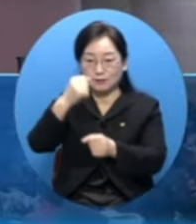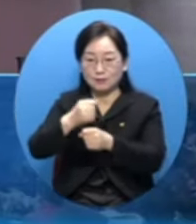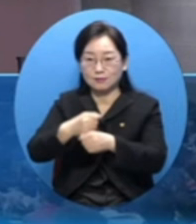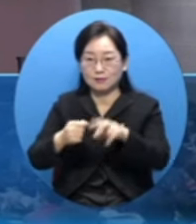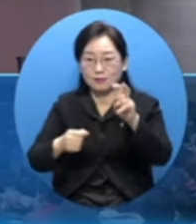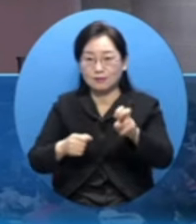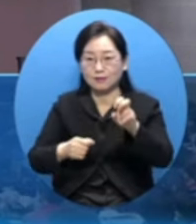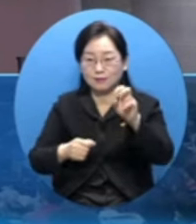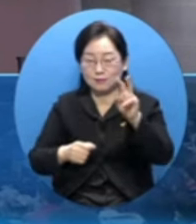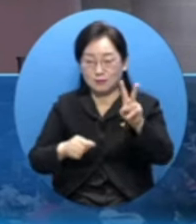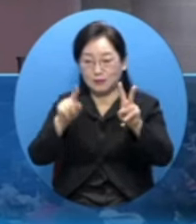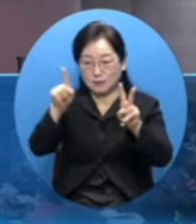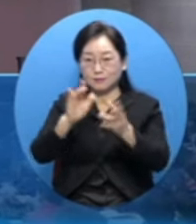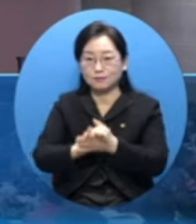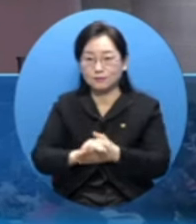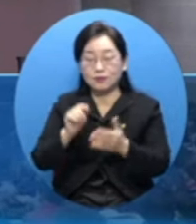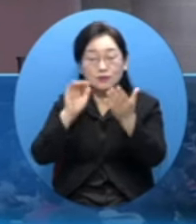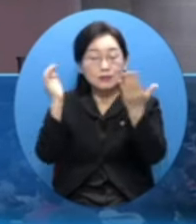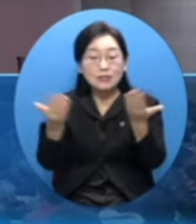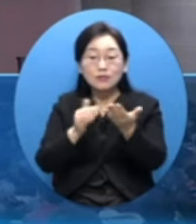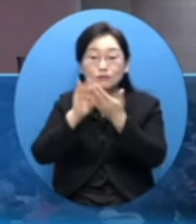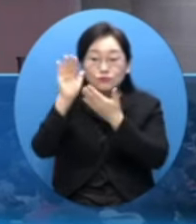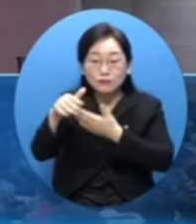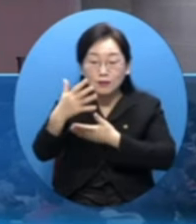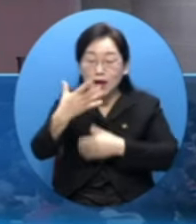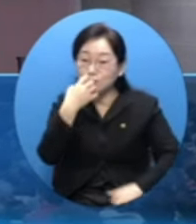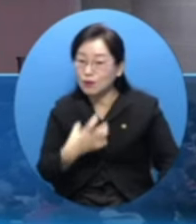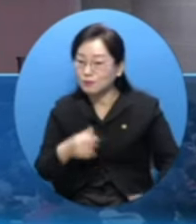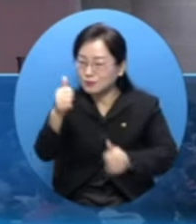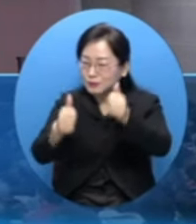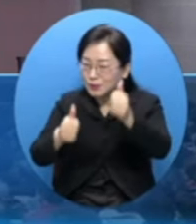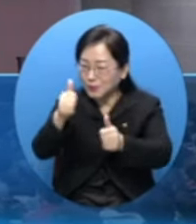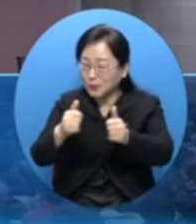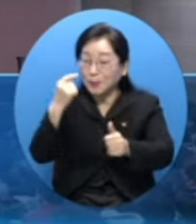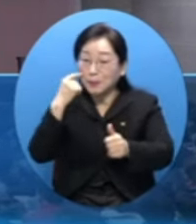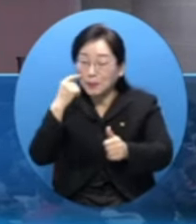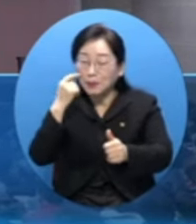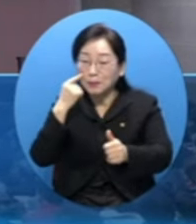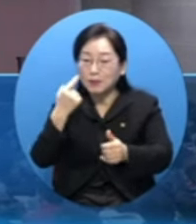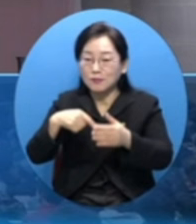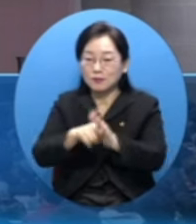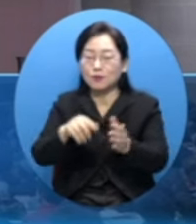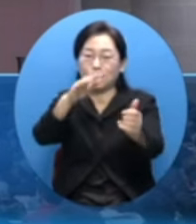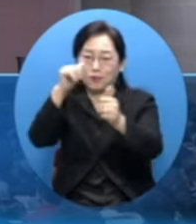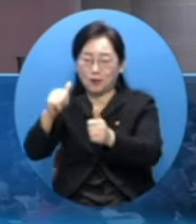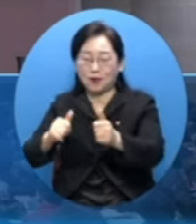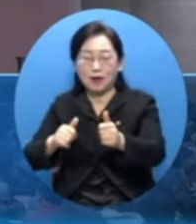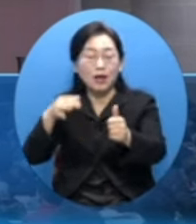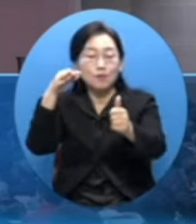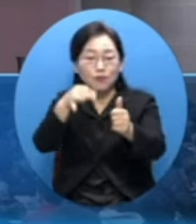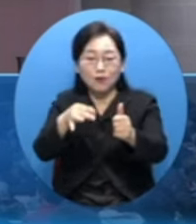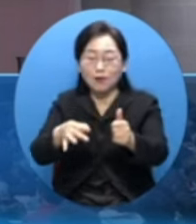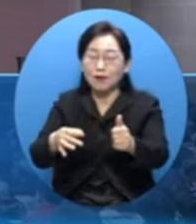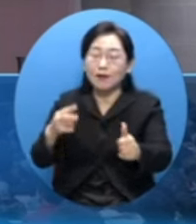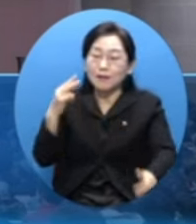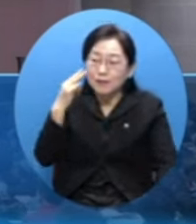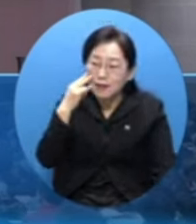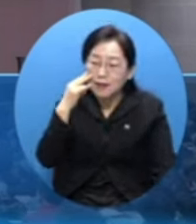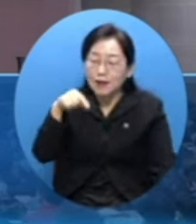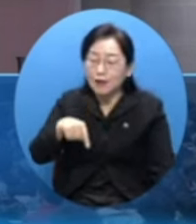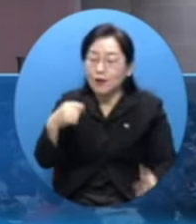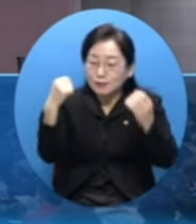1절을 말씀합니다. 그 일 후에 하나님이 아브라함을 시험하시려고 그를 부르시되 아브라함 하시니 그가 이르되 내가